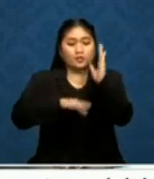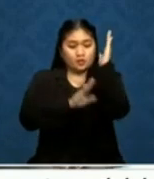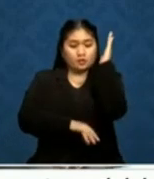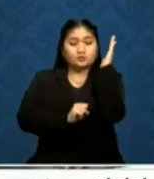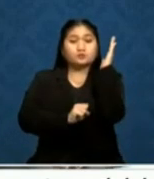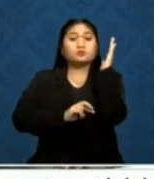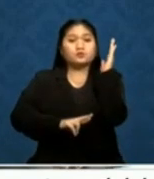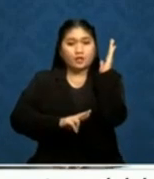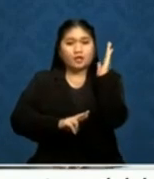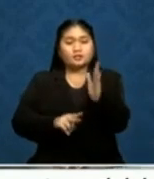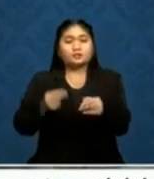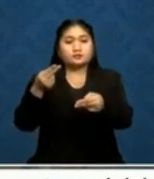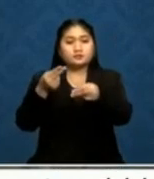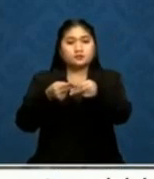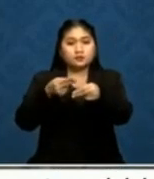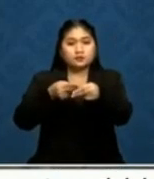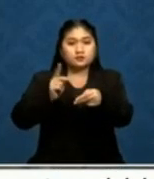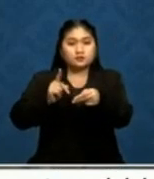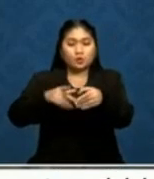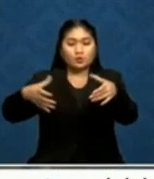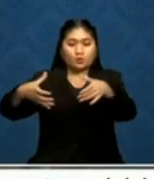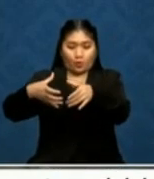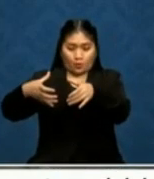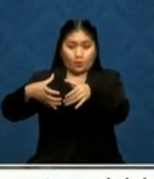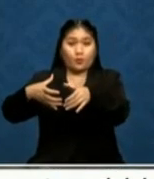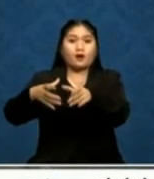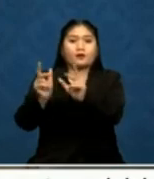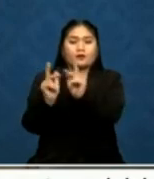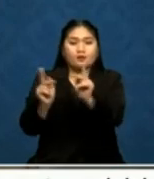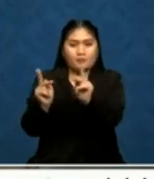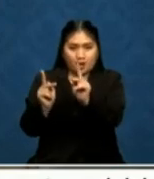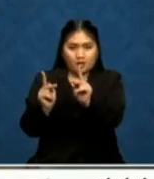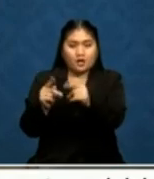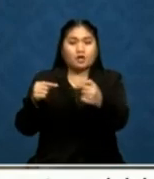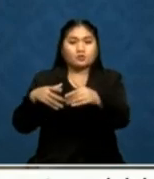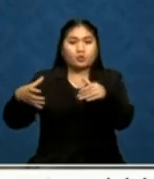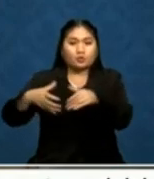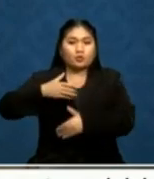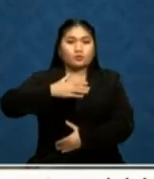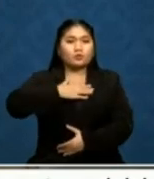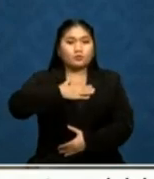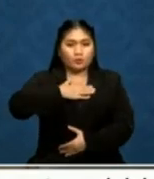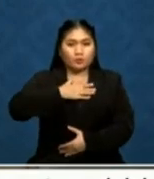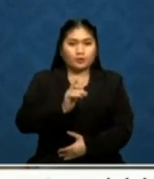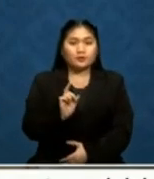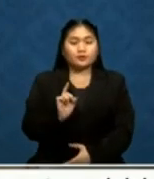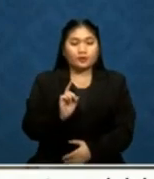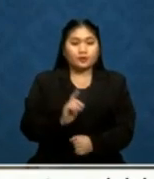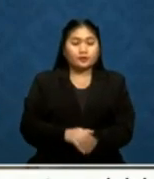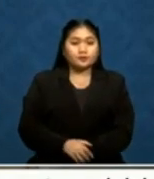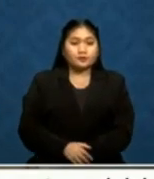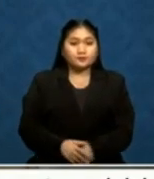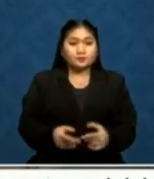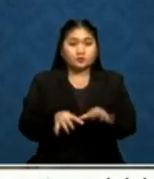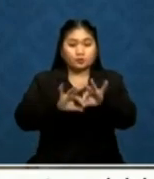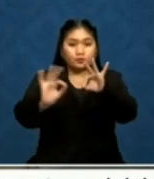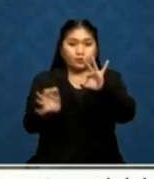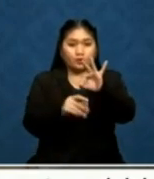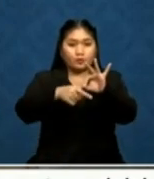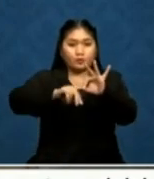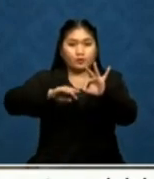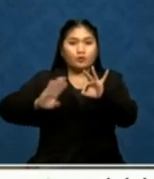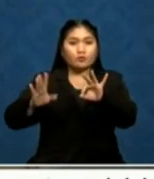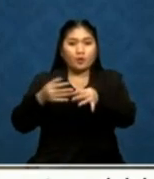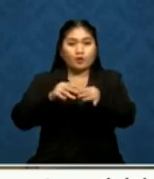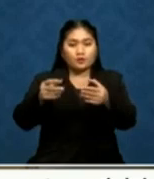ครับขอเสนอคณะกรรมการวิสามัญในสัดส่วนของพรรครวมไทยสร้างชาติร่างพระราชบัญญัติแก้ไ